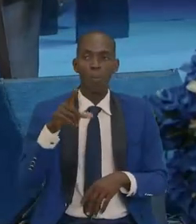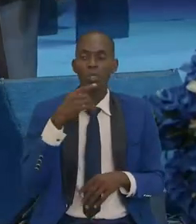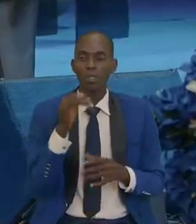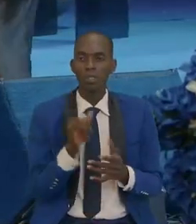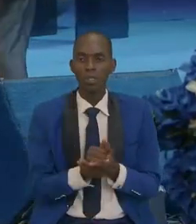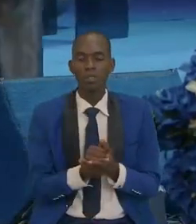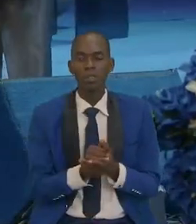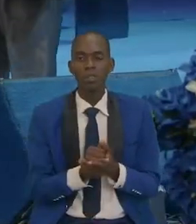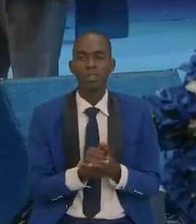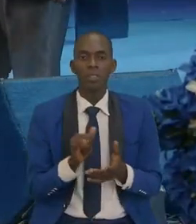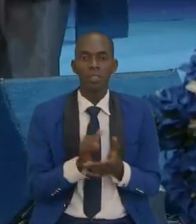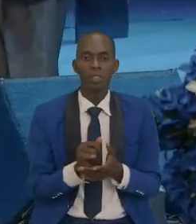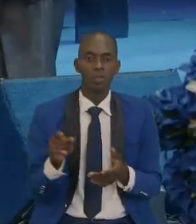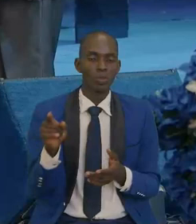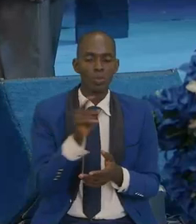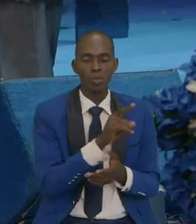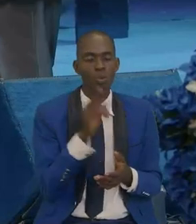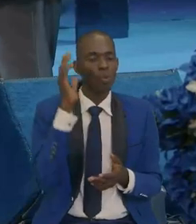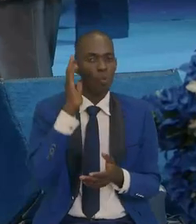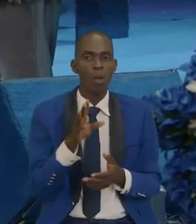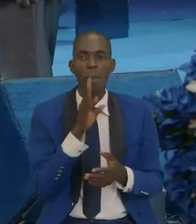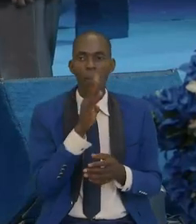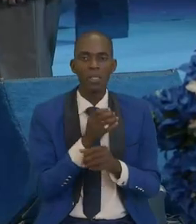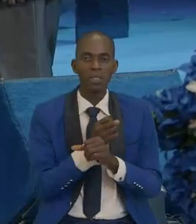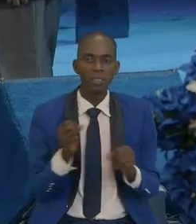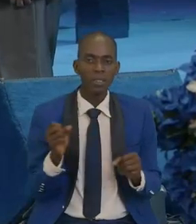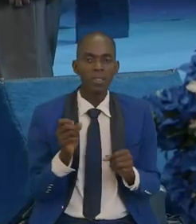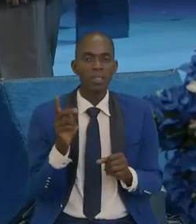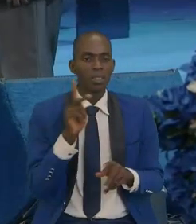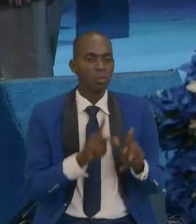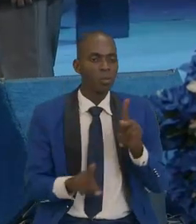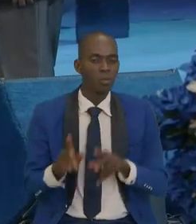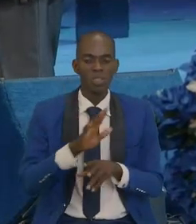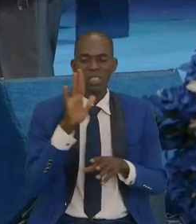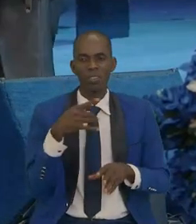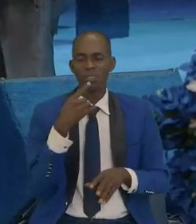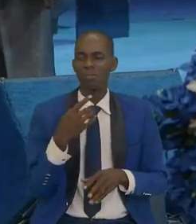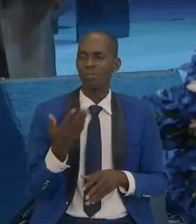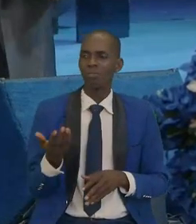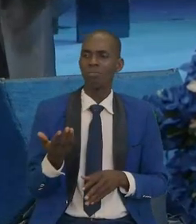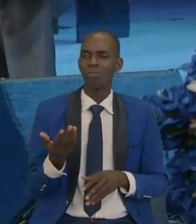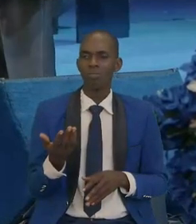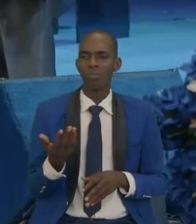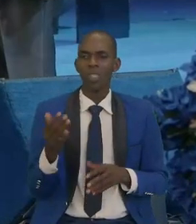Lorsque Paul a dit, écoutez la parole et vous serez sauvés, ils n'ont pas dit, ça c'est Paul qui parle.